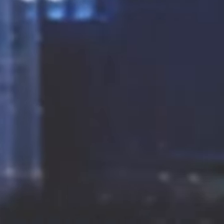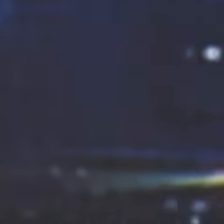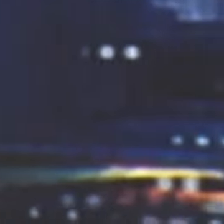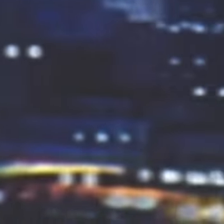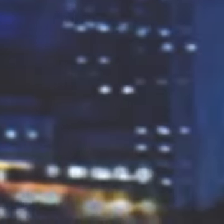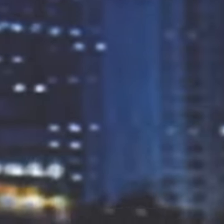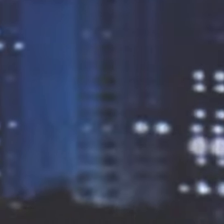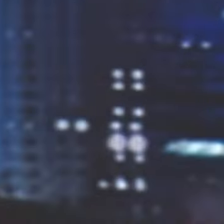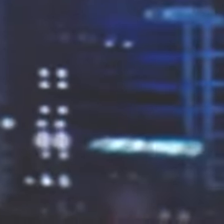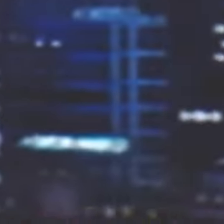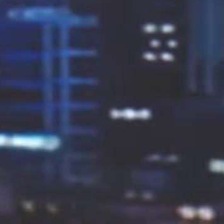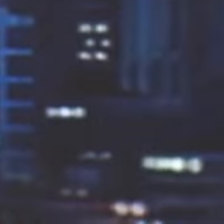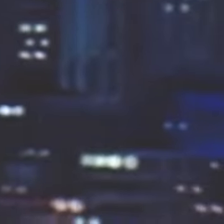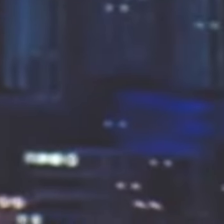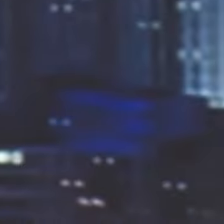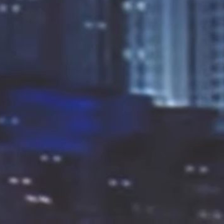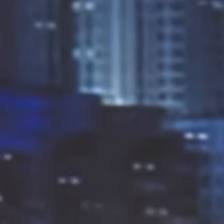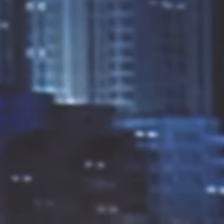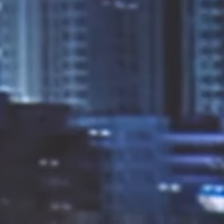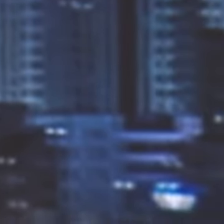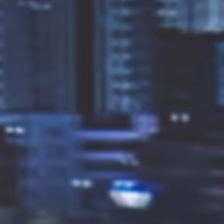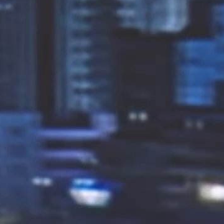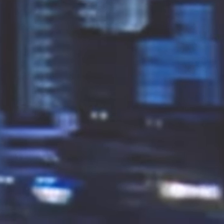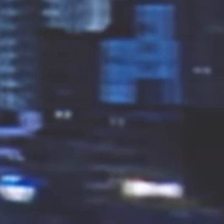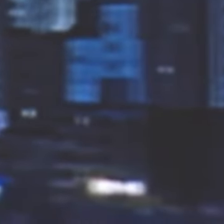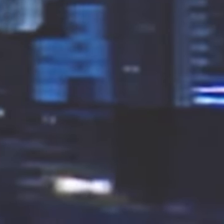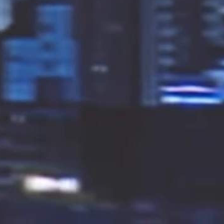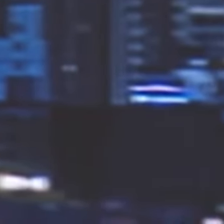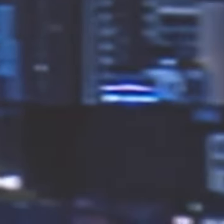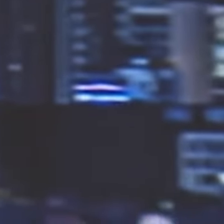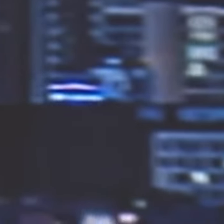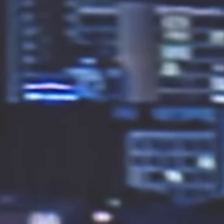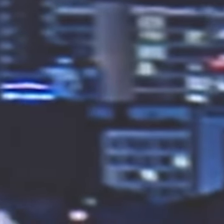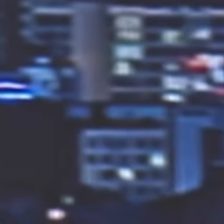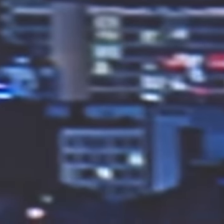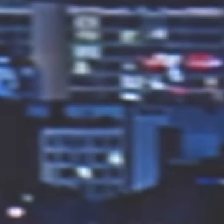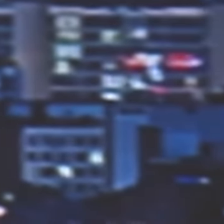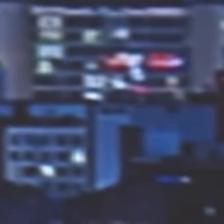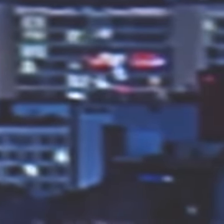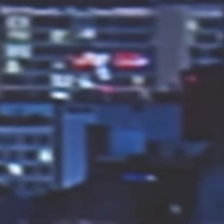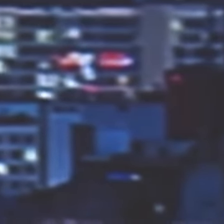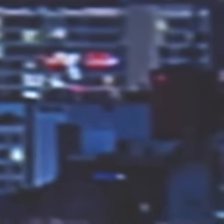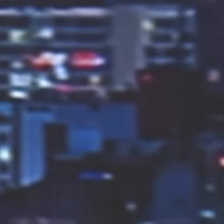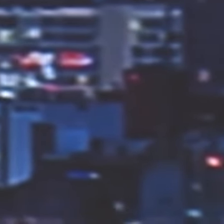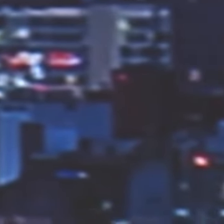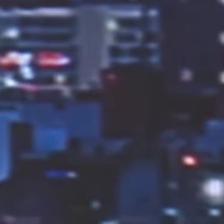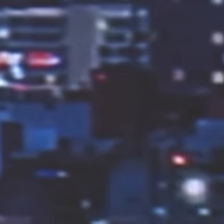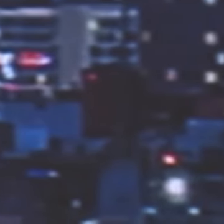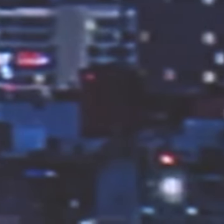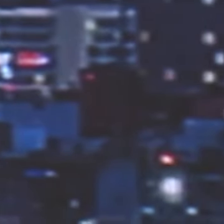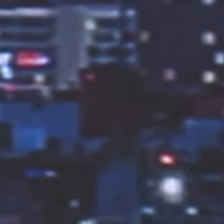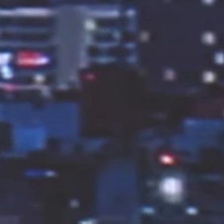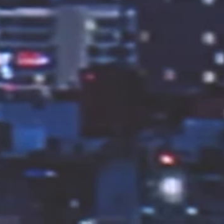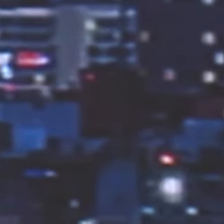JTBC 뉴스를 시청해 주셔서 고맙습니다. 저희는 저녁 6시 50분 뉴스룸에서 뵙겠습니다.